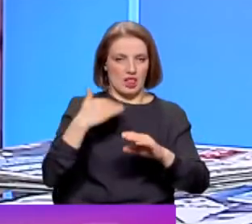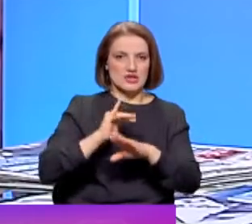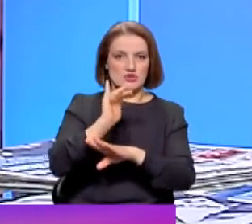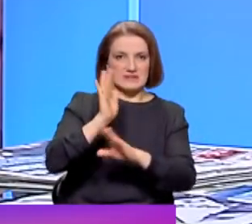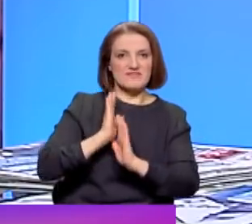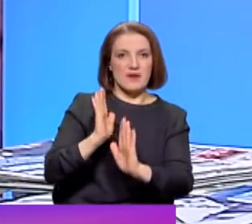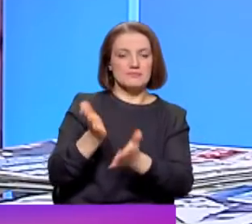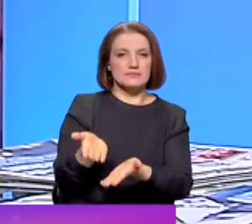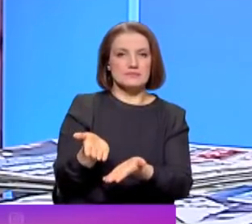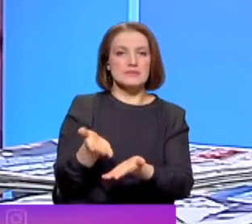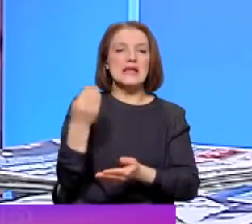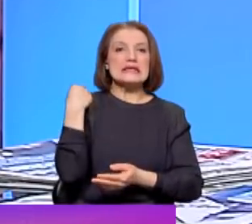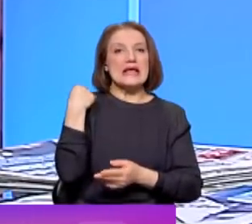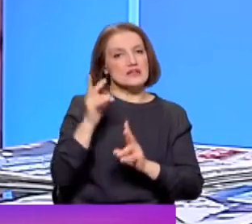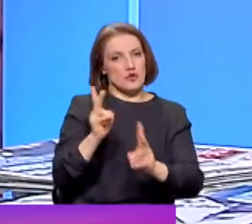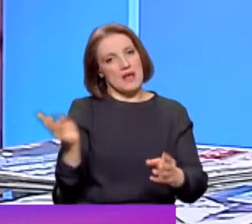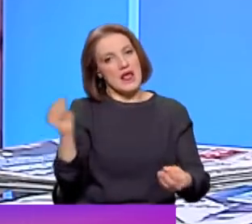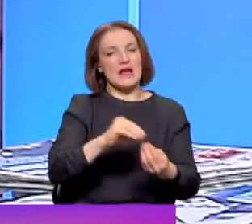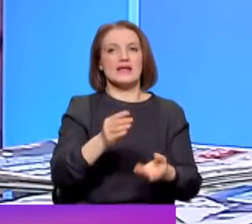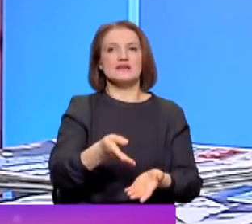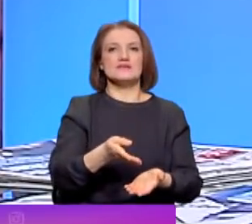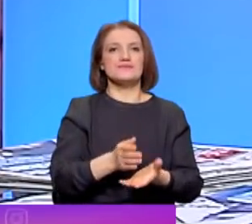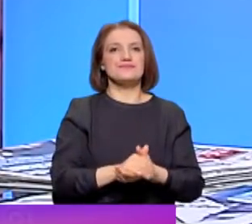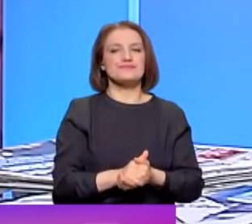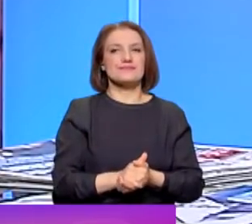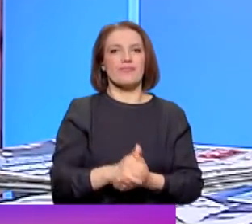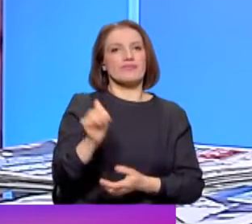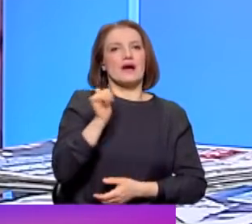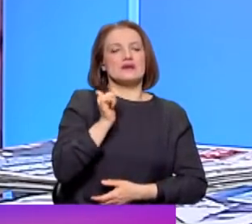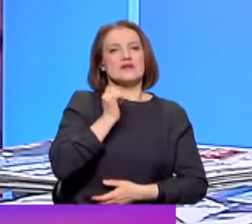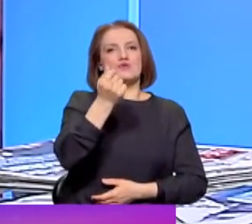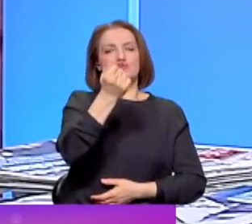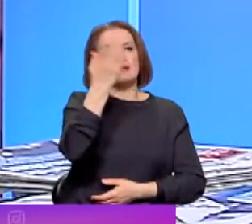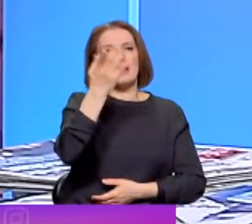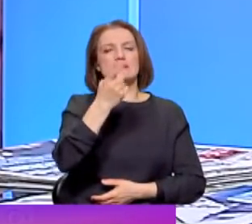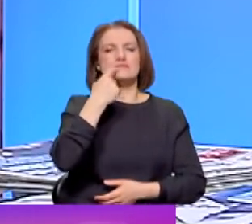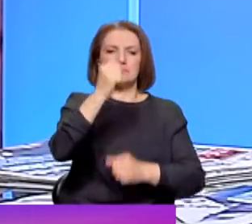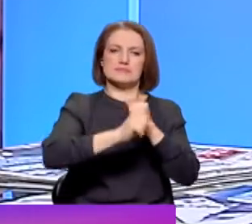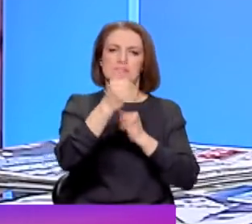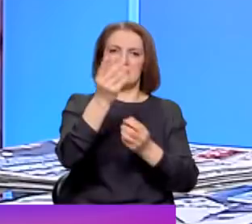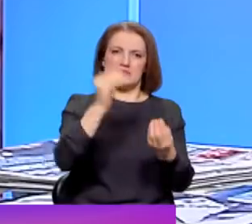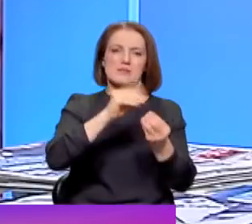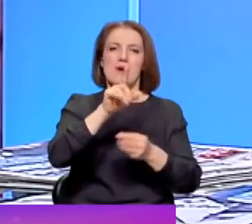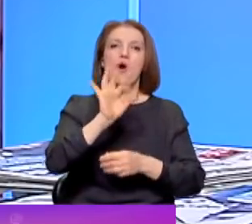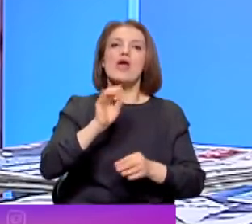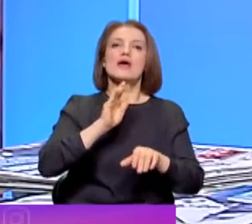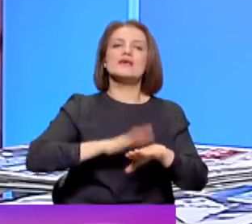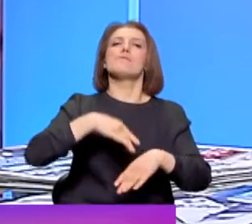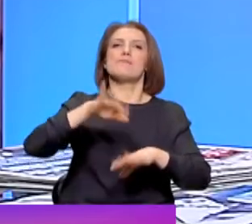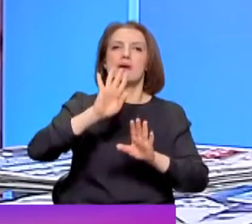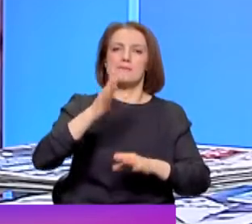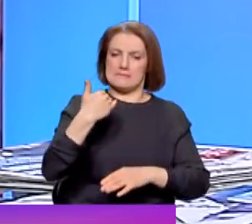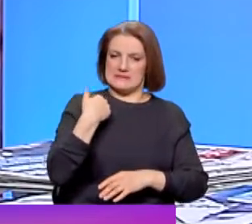yaşamaya devam edeceğiz O zaman şöyle bir yeni normal ekleyin bize asgari ücrette senede bir kez zam yapılıyor öyle yapmayın da